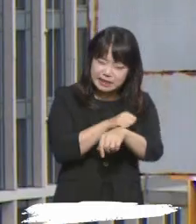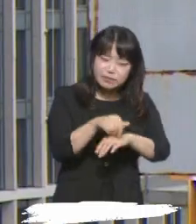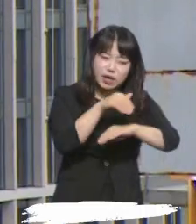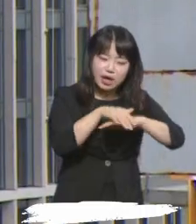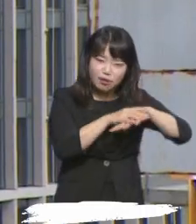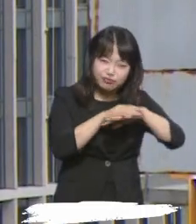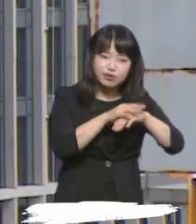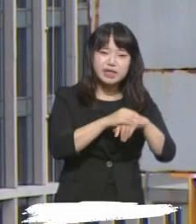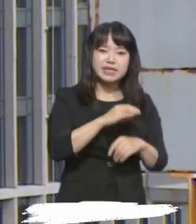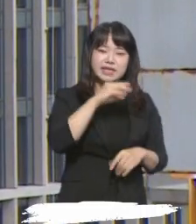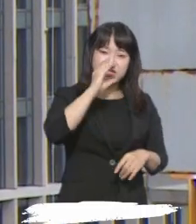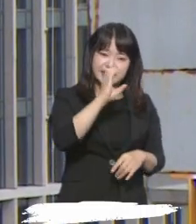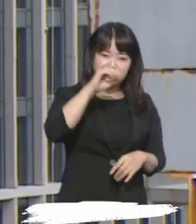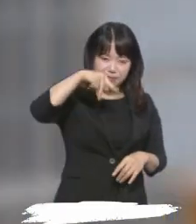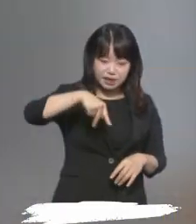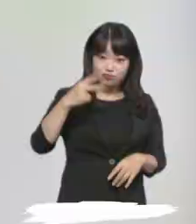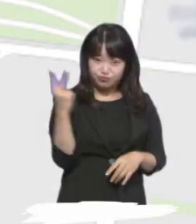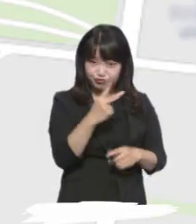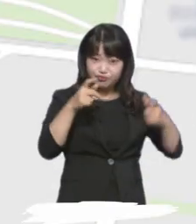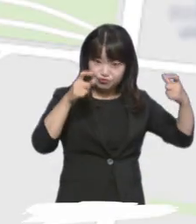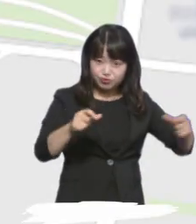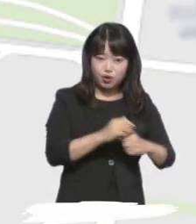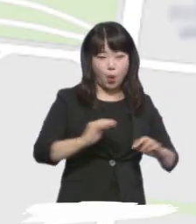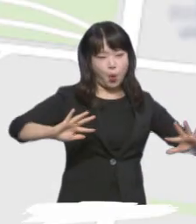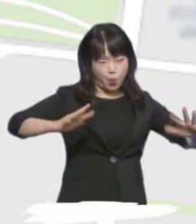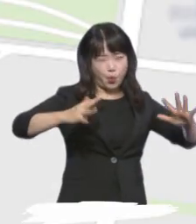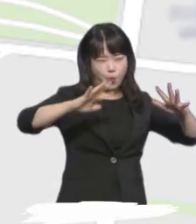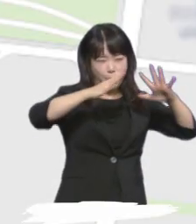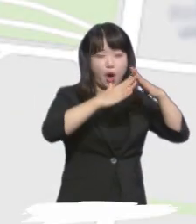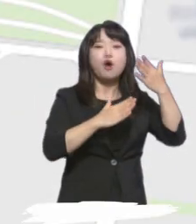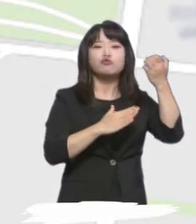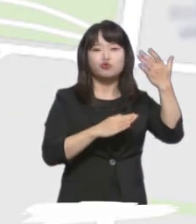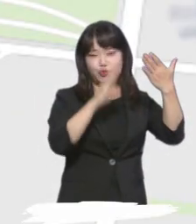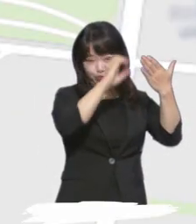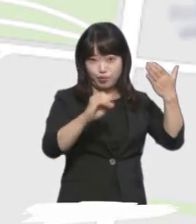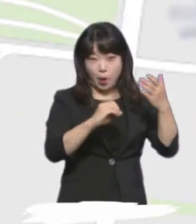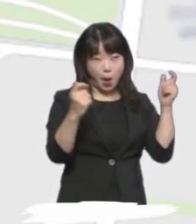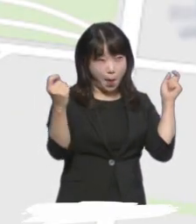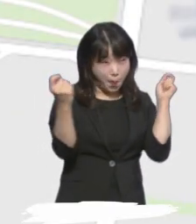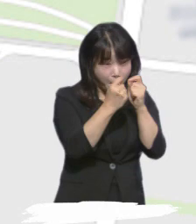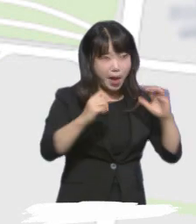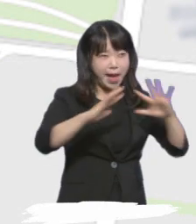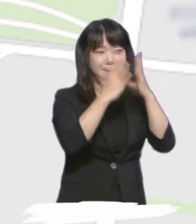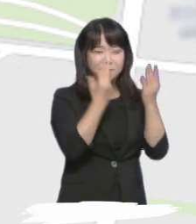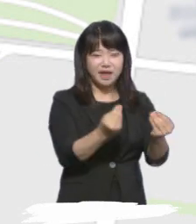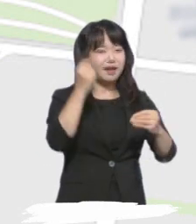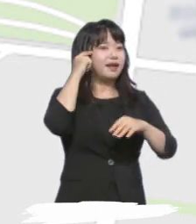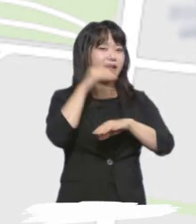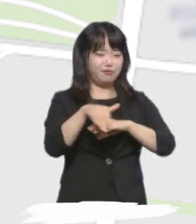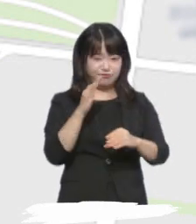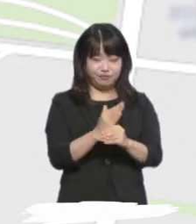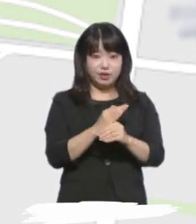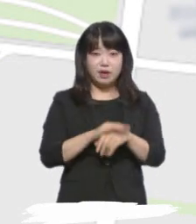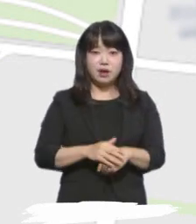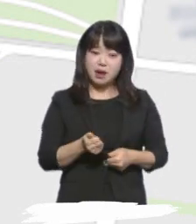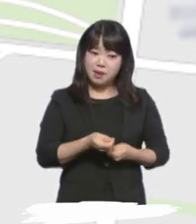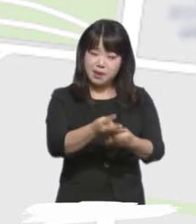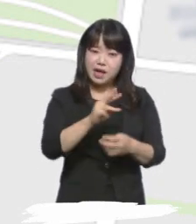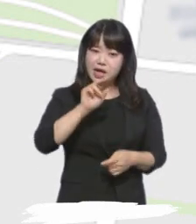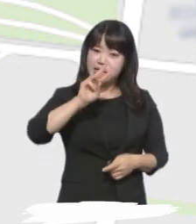특별계획구역 CP2 블럭은 공정률 99%로 현재 완공을 눈앞에 둔 상태입니다. 총